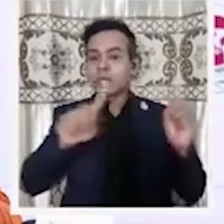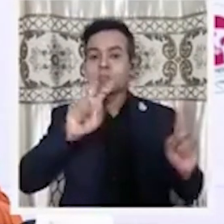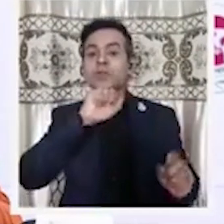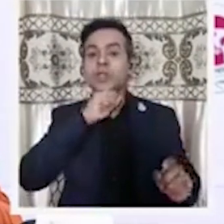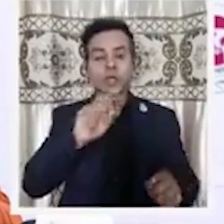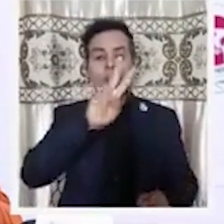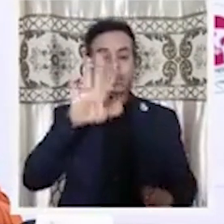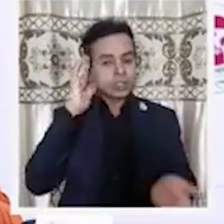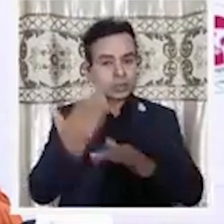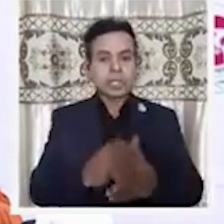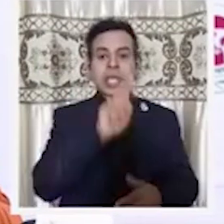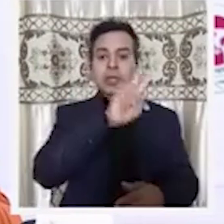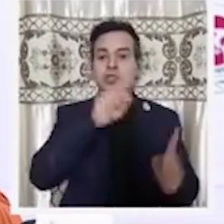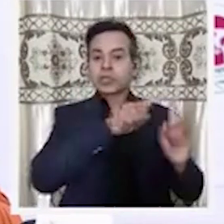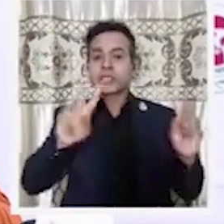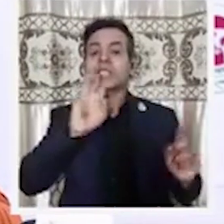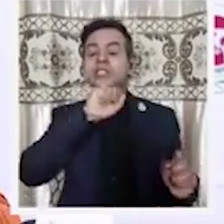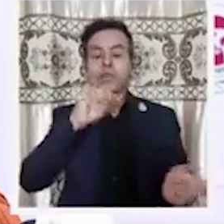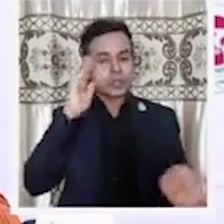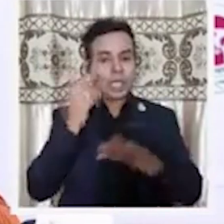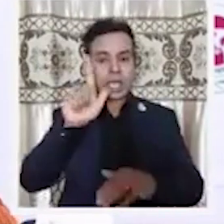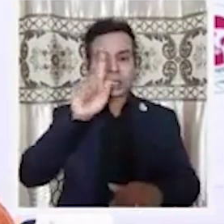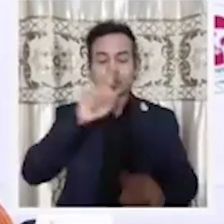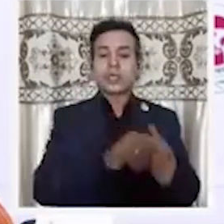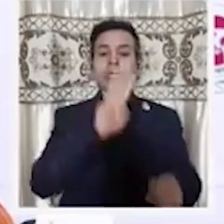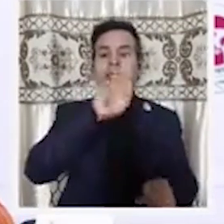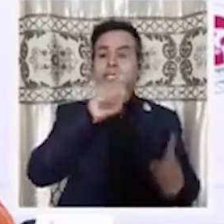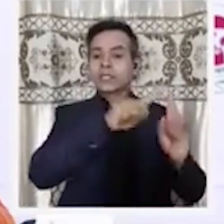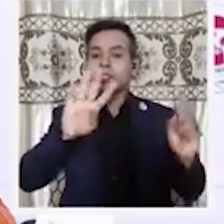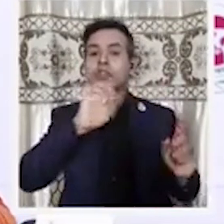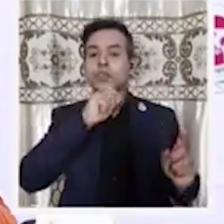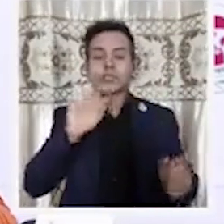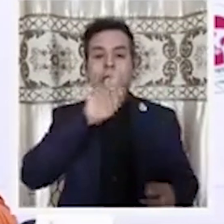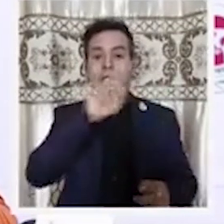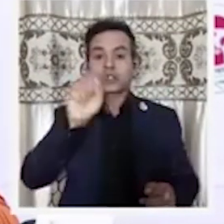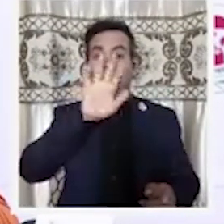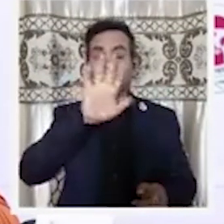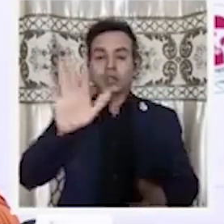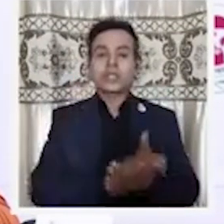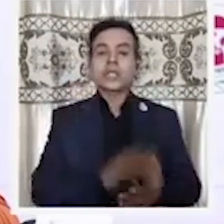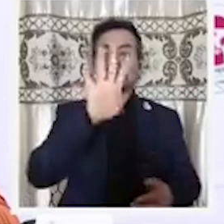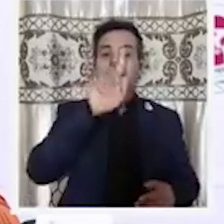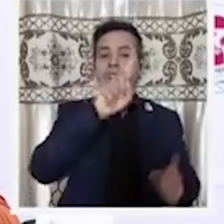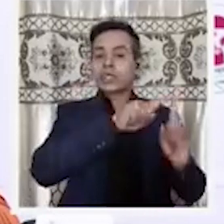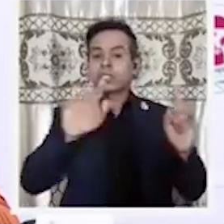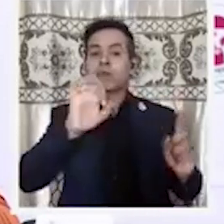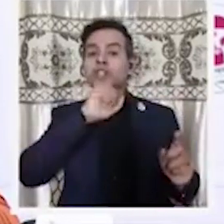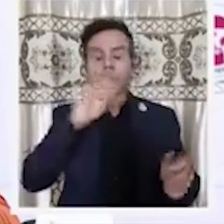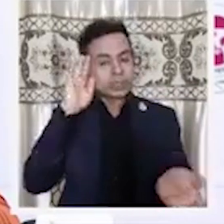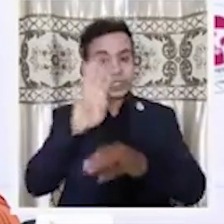বয়স বিভাজনে এ পর্যন্ত মৃত্যুবরণ করেছেন 0-10 বছর 13 জন, 11-20 বছরে